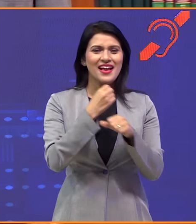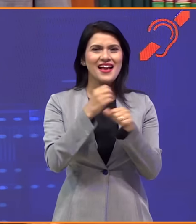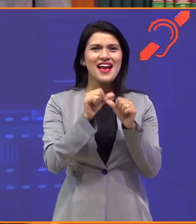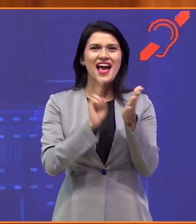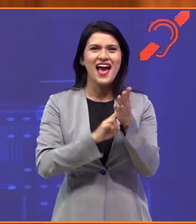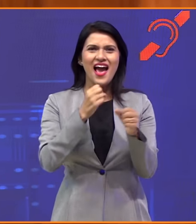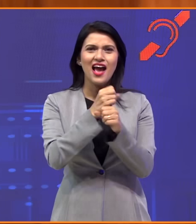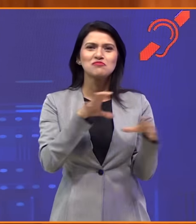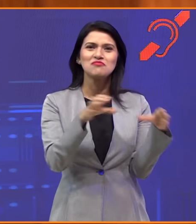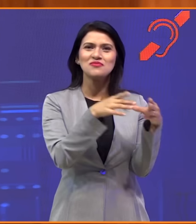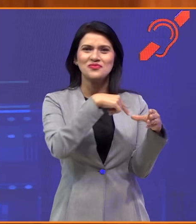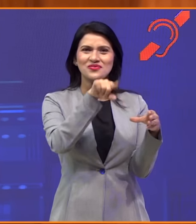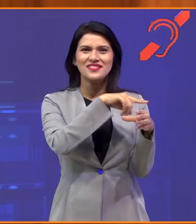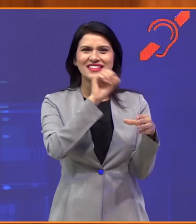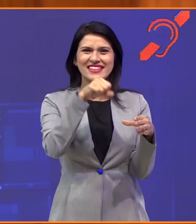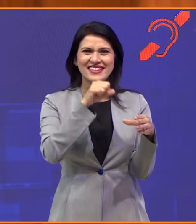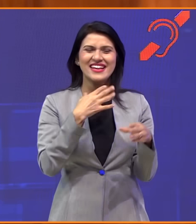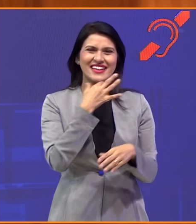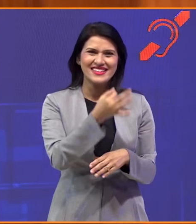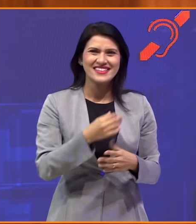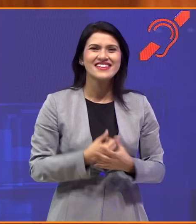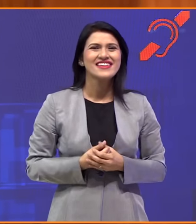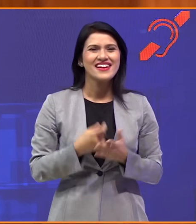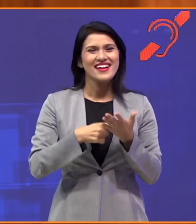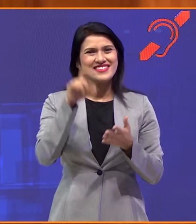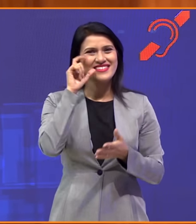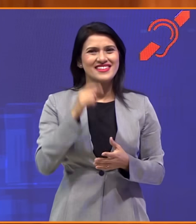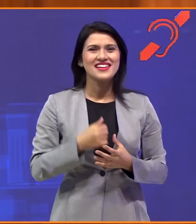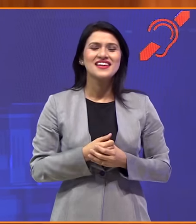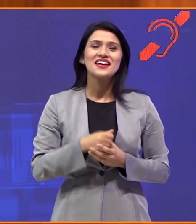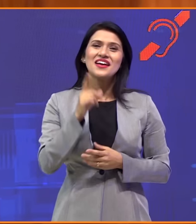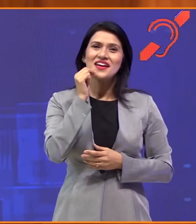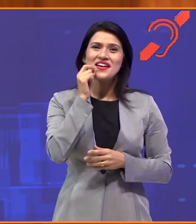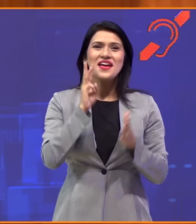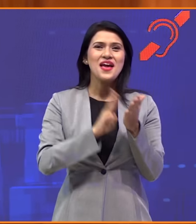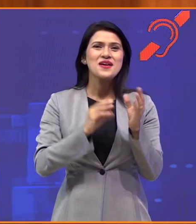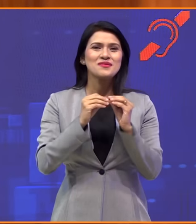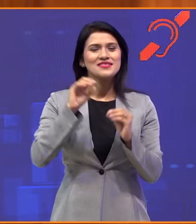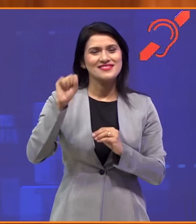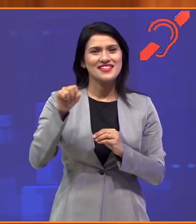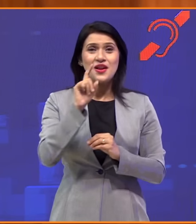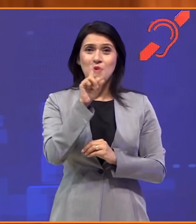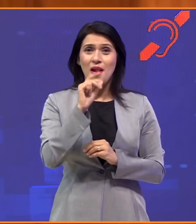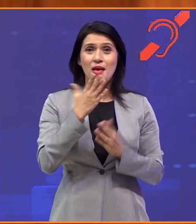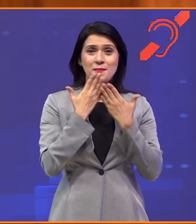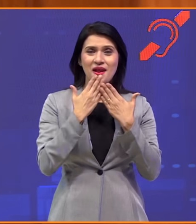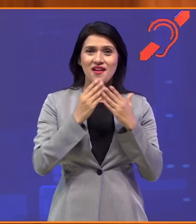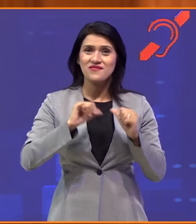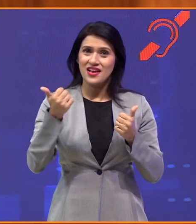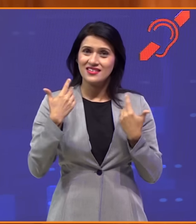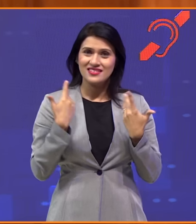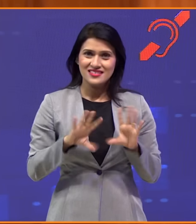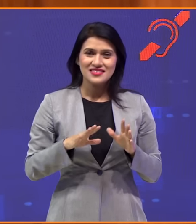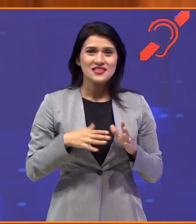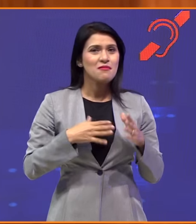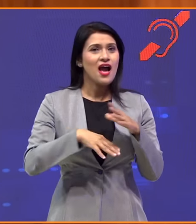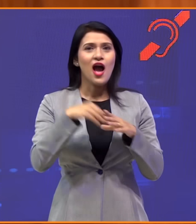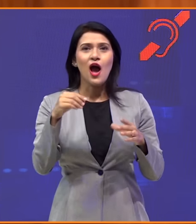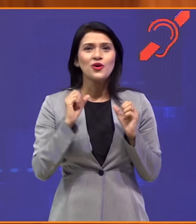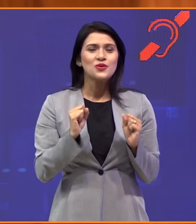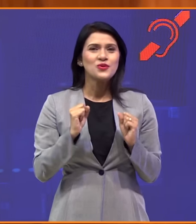थे मैं आज मैं वो जो 12वीं के बाद जो बोर्ड के बाद मैं निकल नहीं पाया जी वहां से